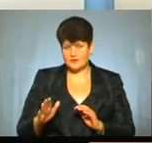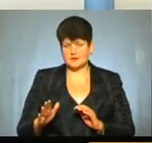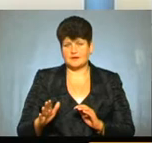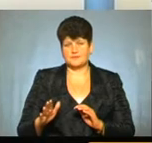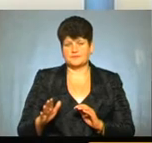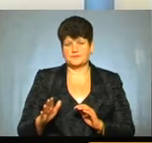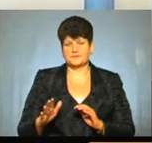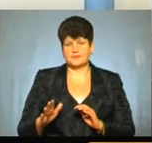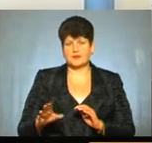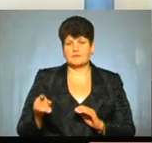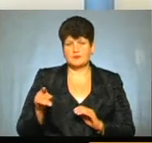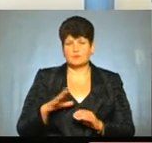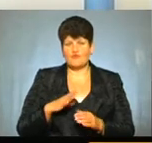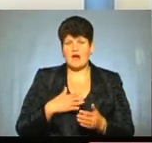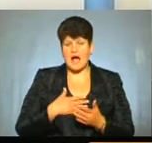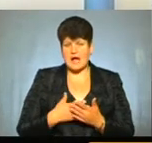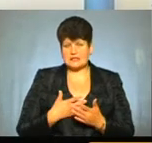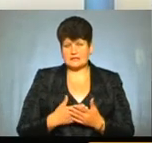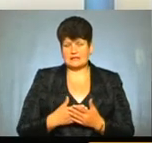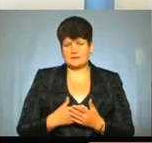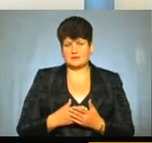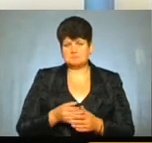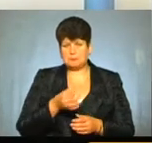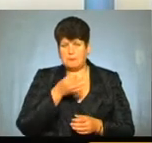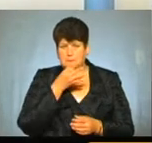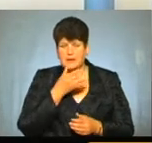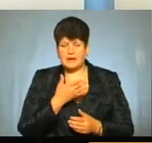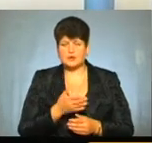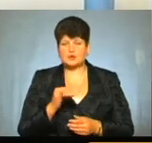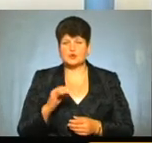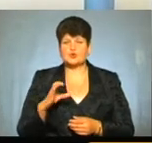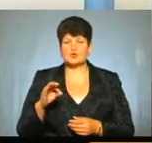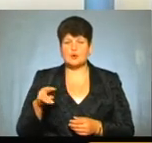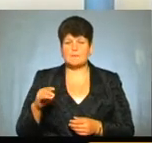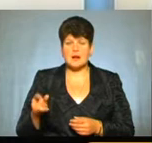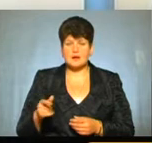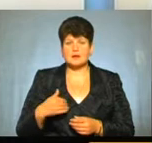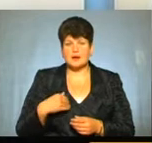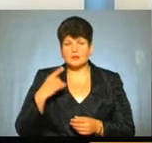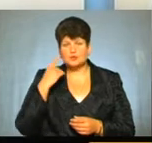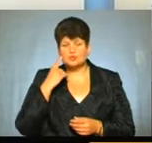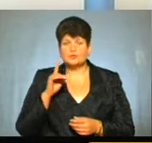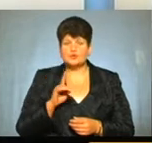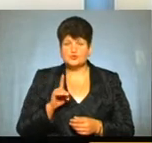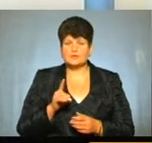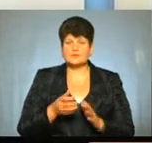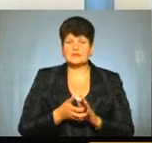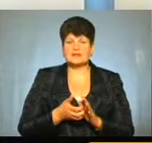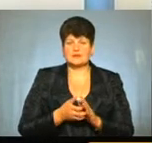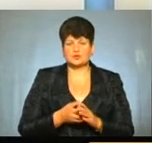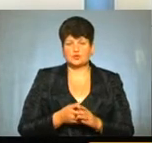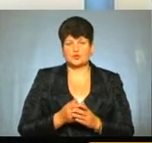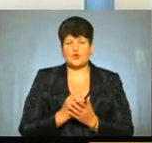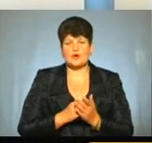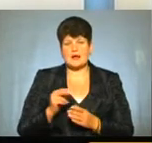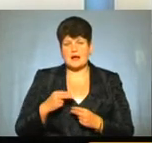кварталу, мається на увазі, він досить був активним прихильником, і є, напевне, прихильником Ігор Сопель. Ось, тобто я думаю, що через брак